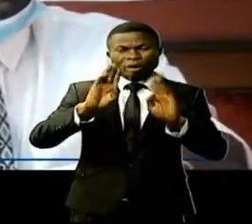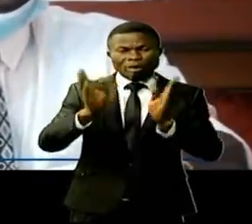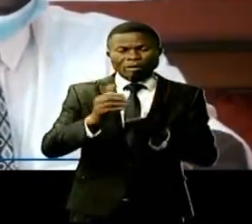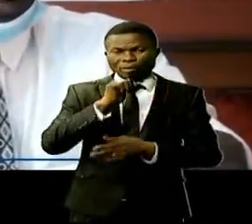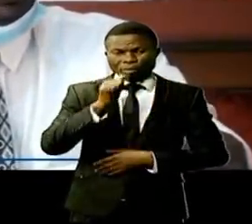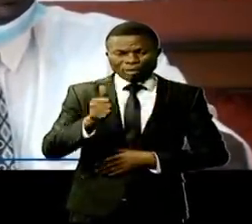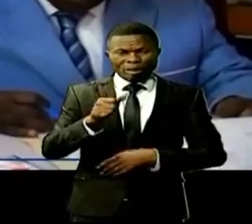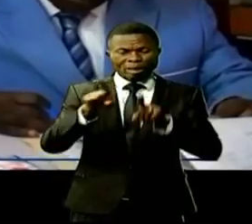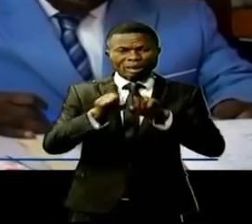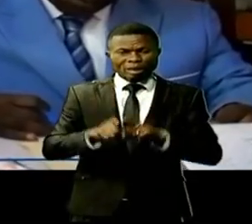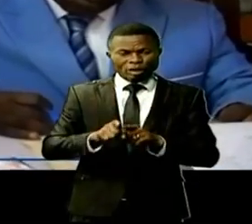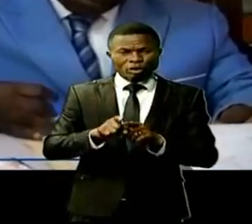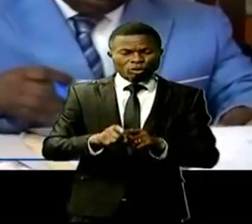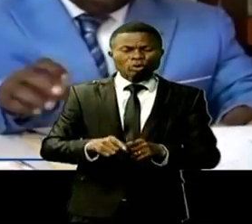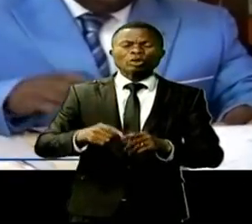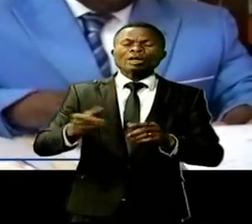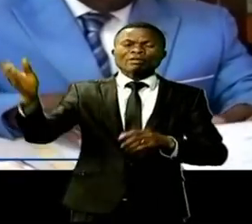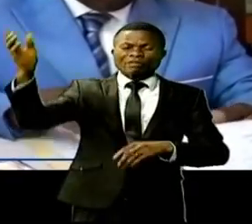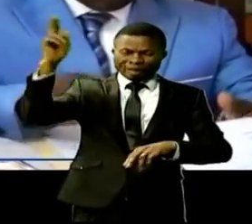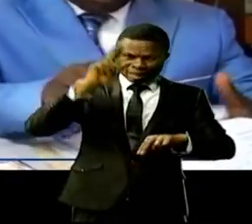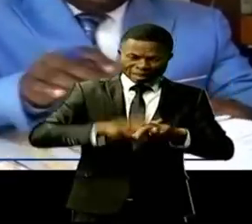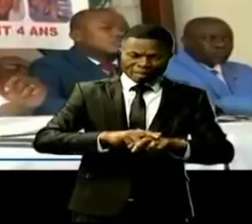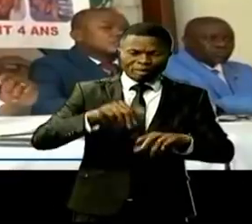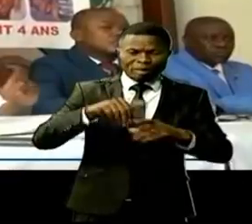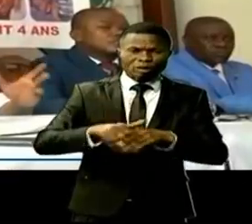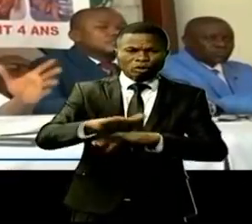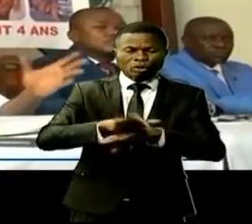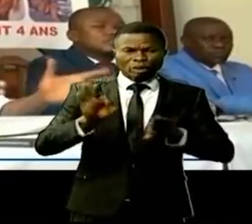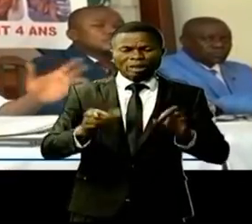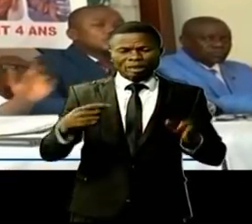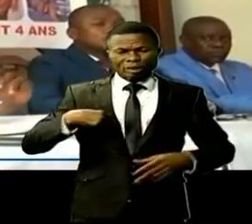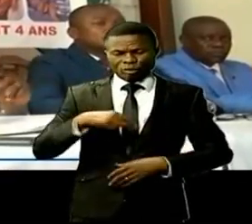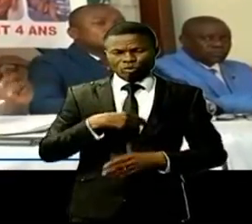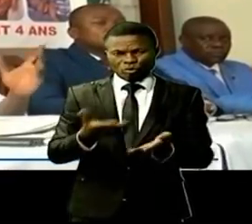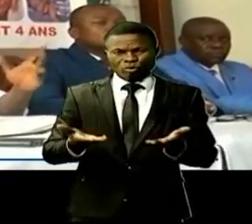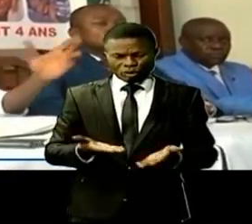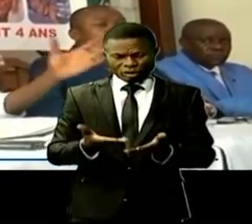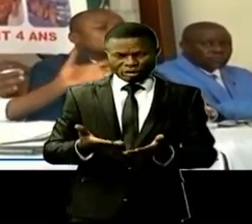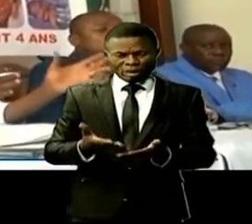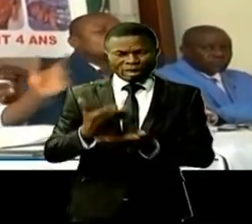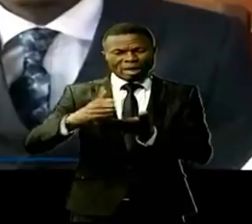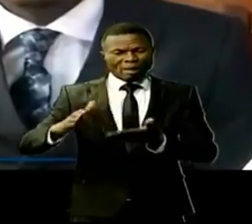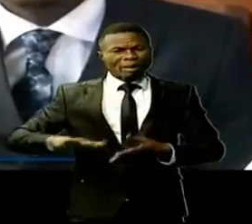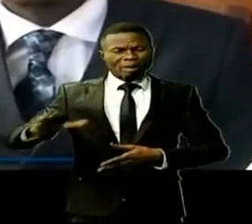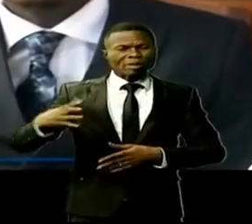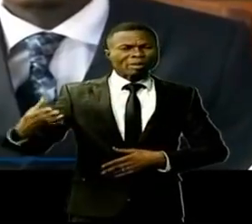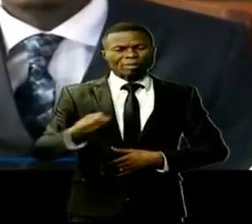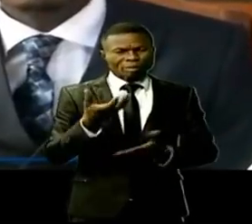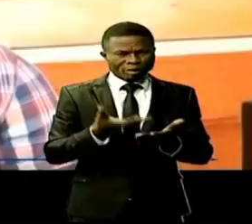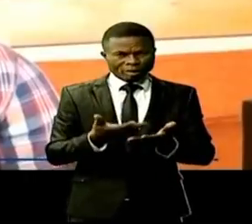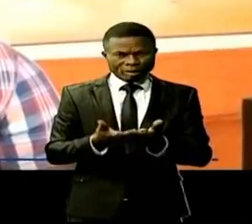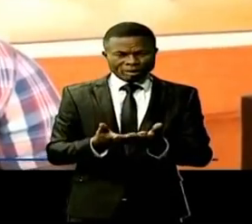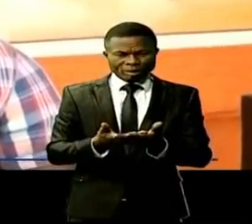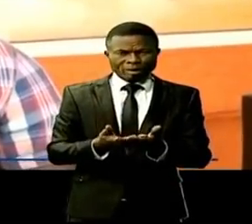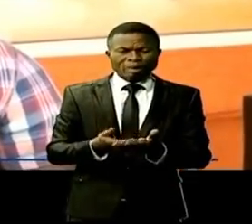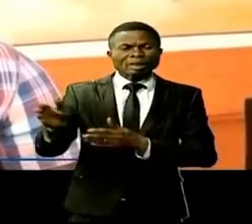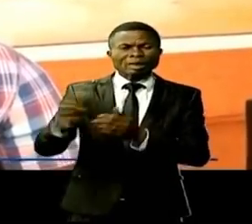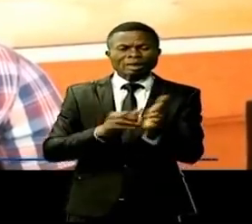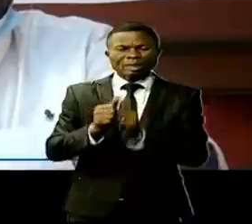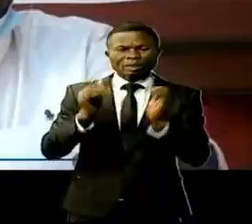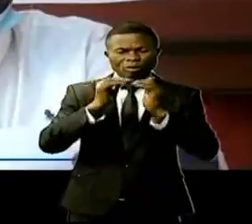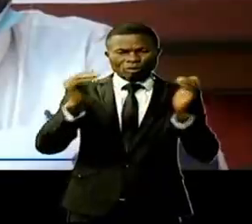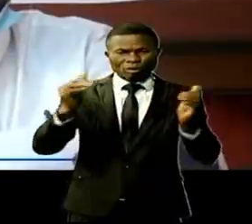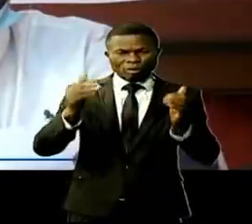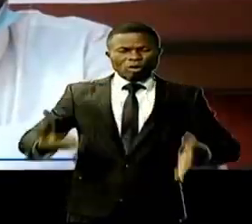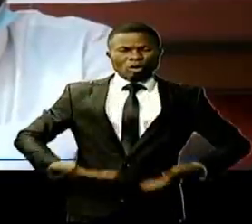l'occupation de nos terres. L'état de siège était moyen d'en finir avec ce décompte macabre et installer définitivement la paix dans l'Ituri. Nous